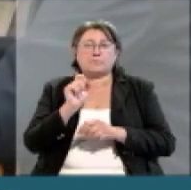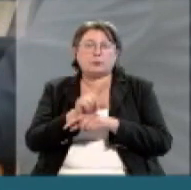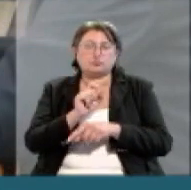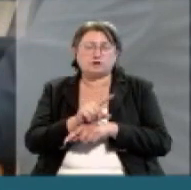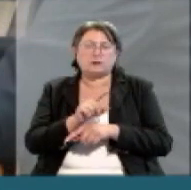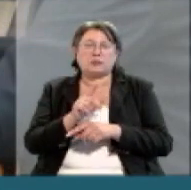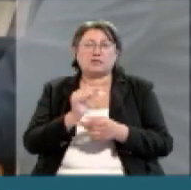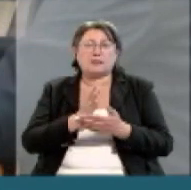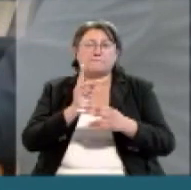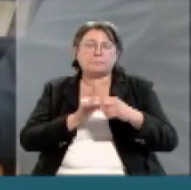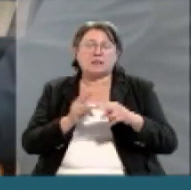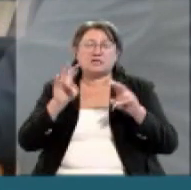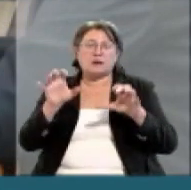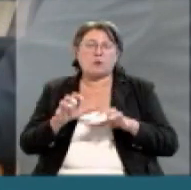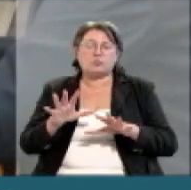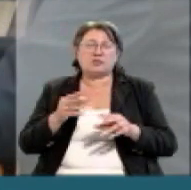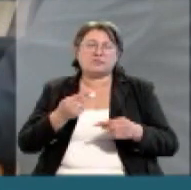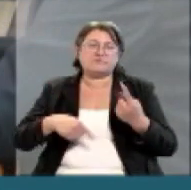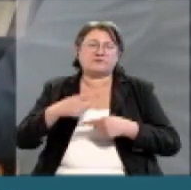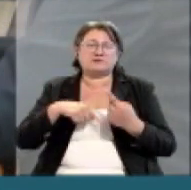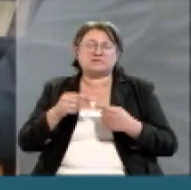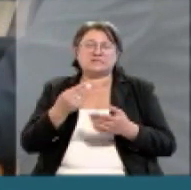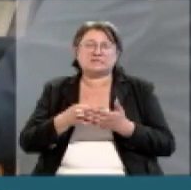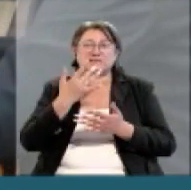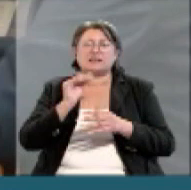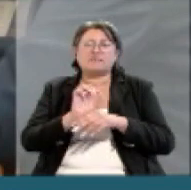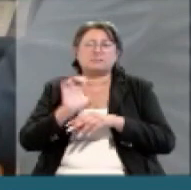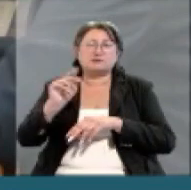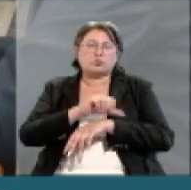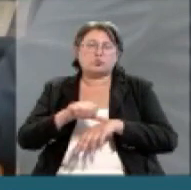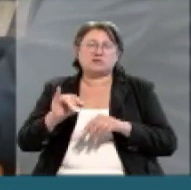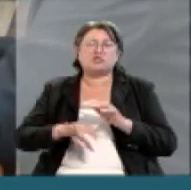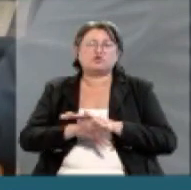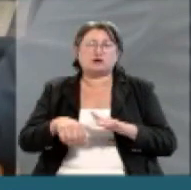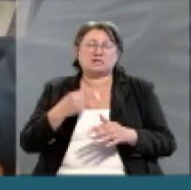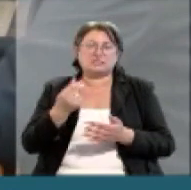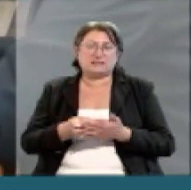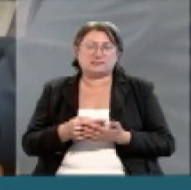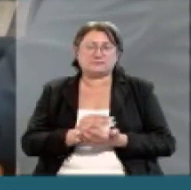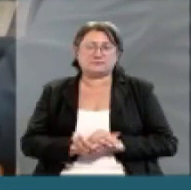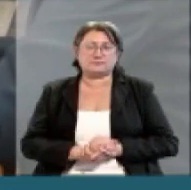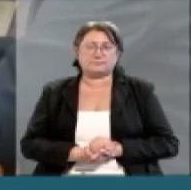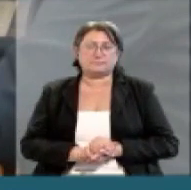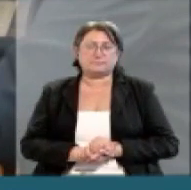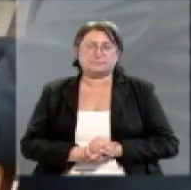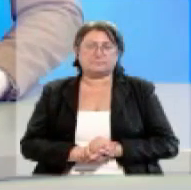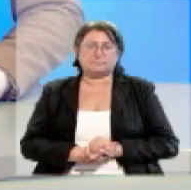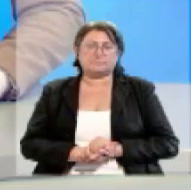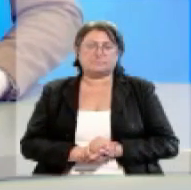және ұлттық жобаларға бөлінетін қаржыны жымқырудың жолын кесуге бағытталған бірқатар тапсырма берді.